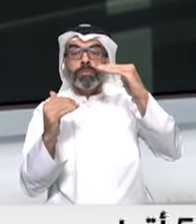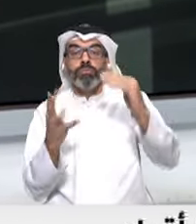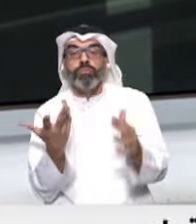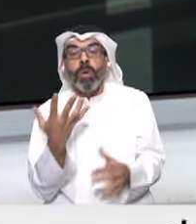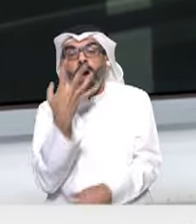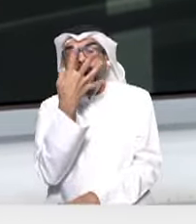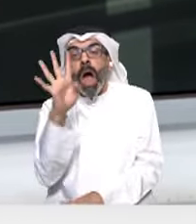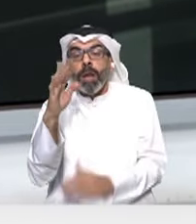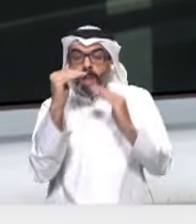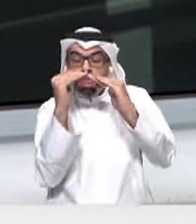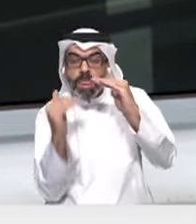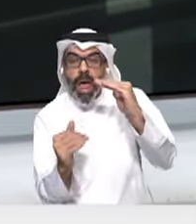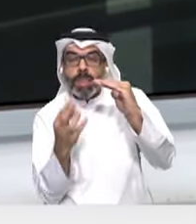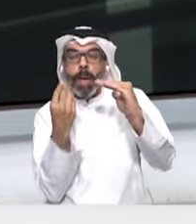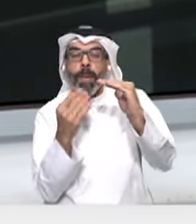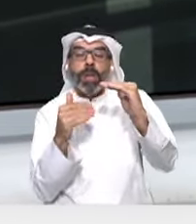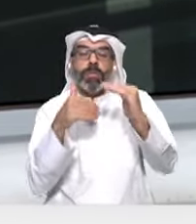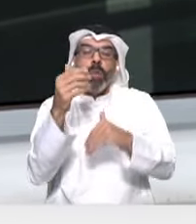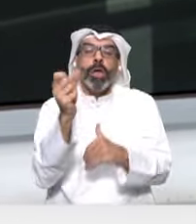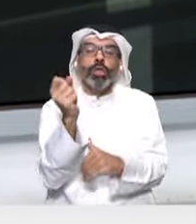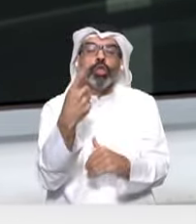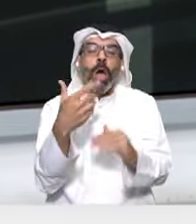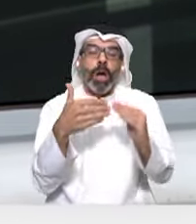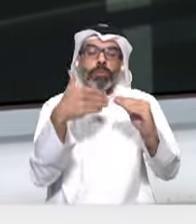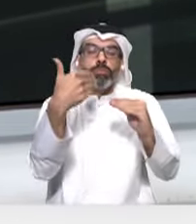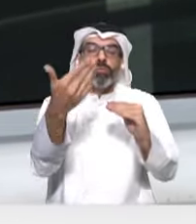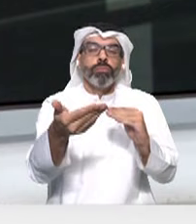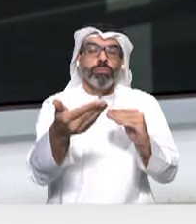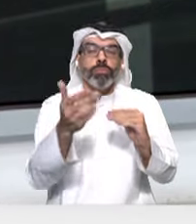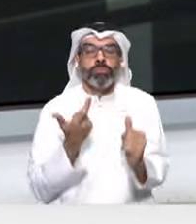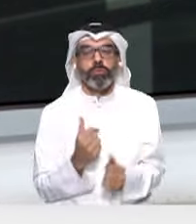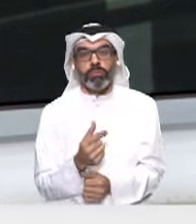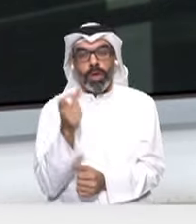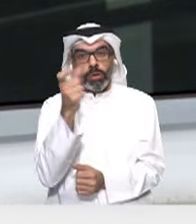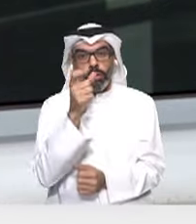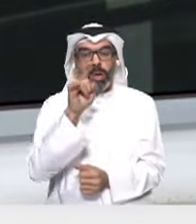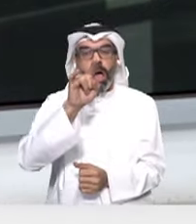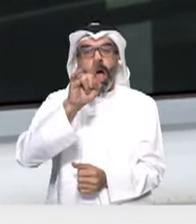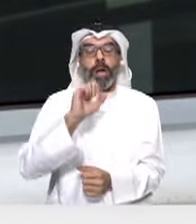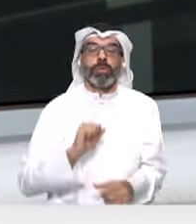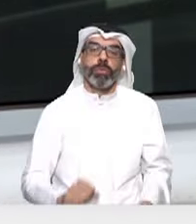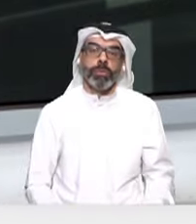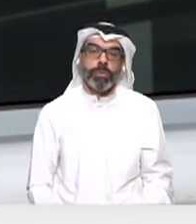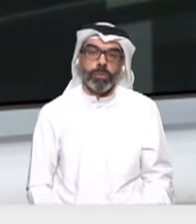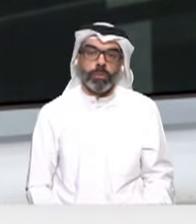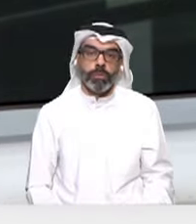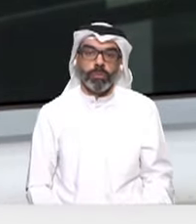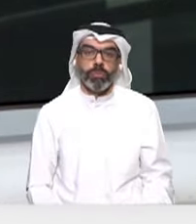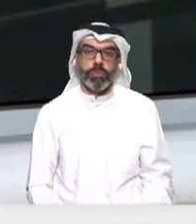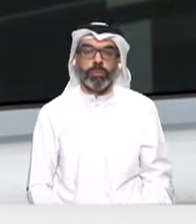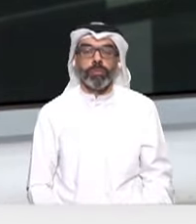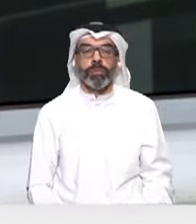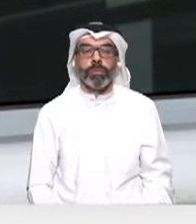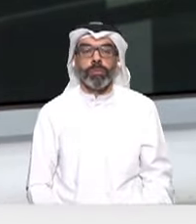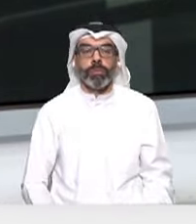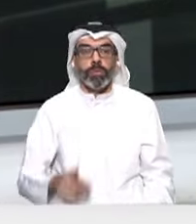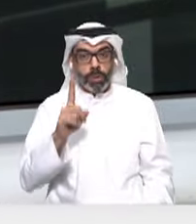40 درجه مئويه وهذا الامر ما راح يكون الا باذن الله مع نهايه هذا الشهر وبدايه شهر 10 نشرتنا الجويه